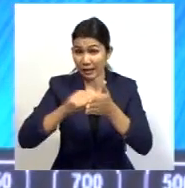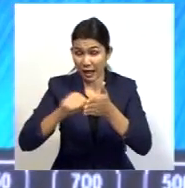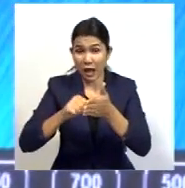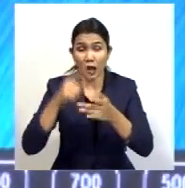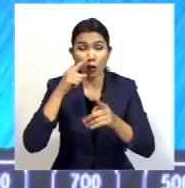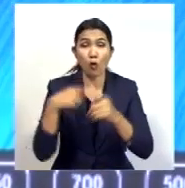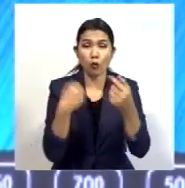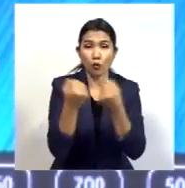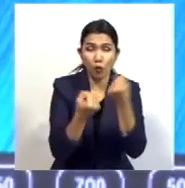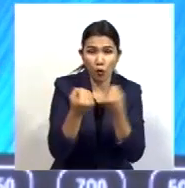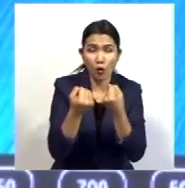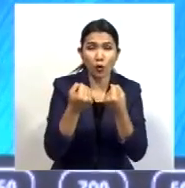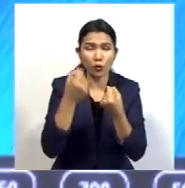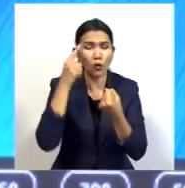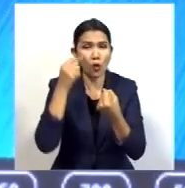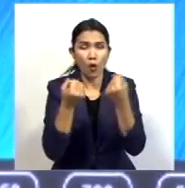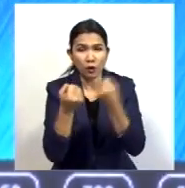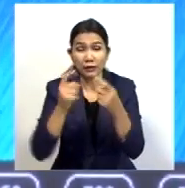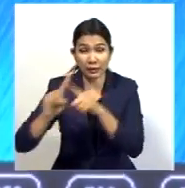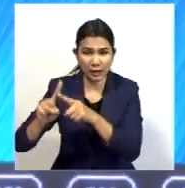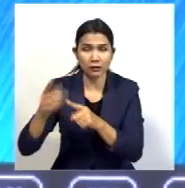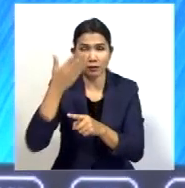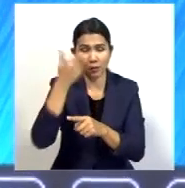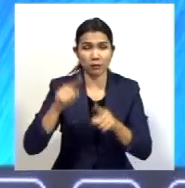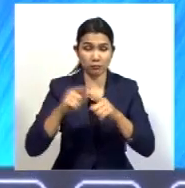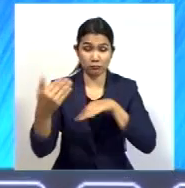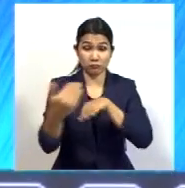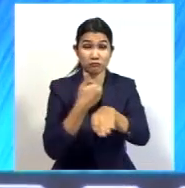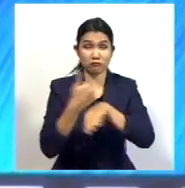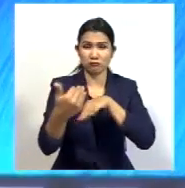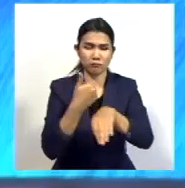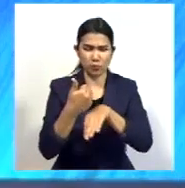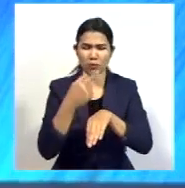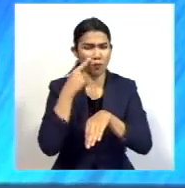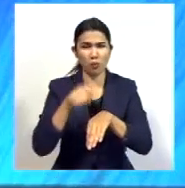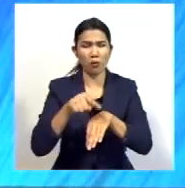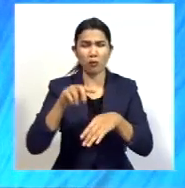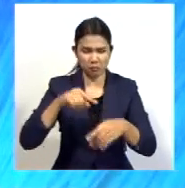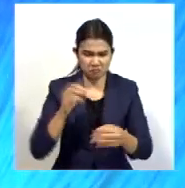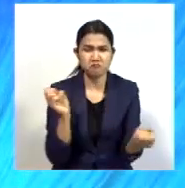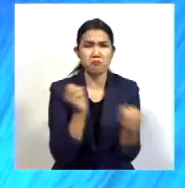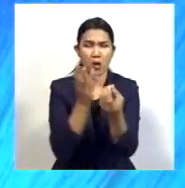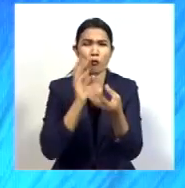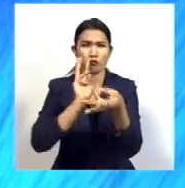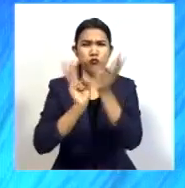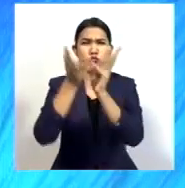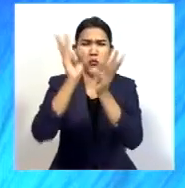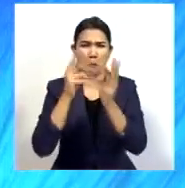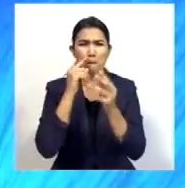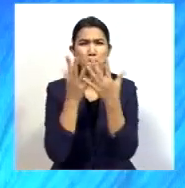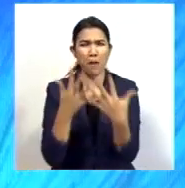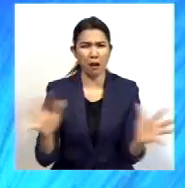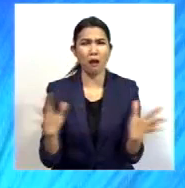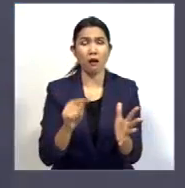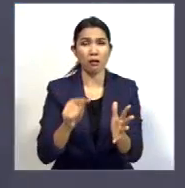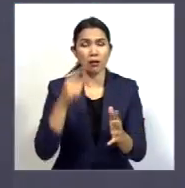ใช้รถเพื่อลดควันจากรถยนต์เพราะการจราจรบนถนนเป็นสัดส่วนที่สร้างฝุ่นควันที่มากที่สุดรวมถึงส